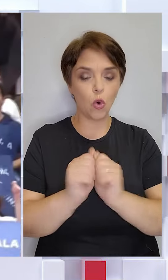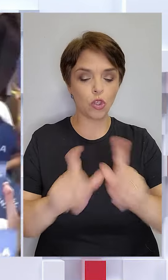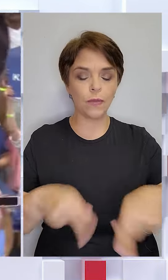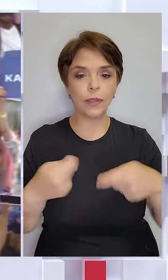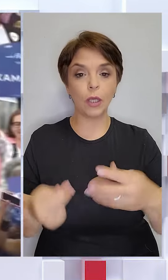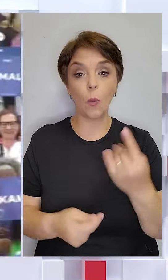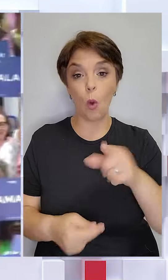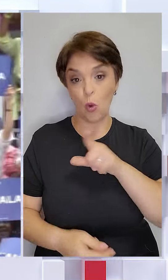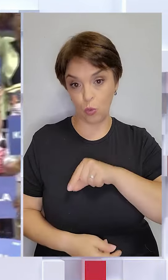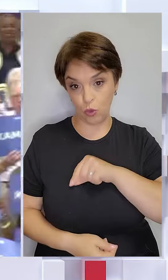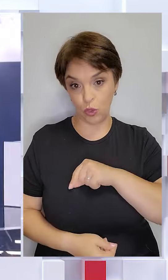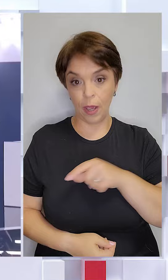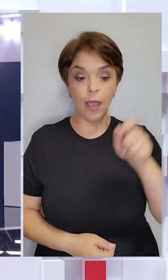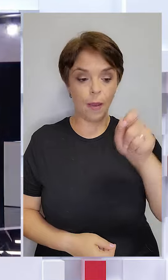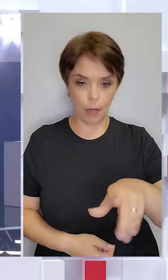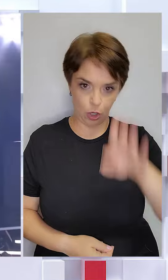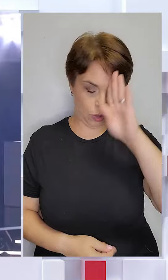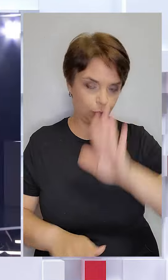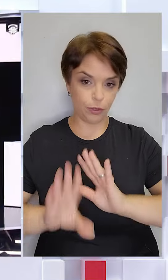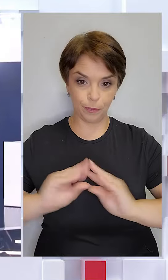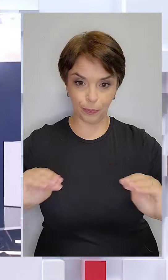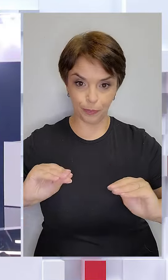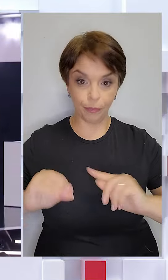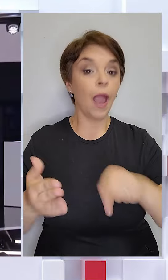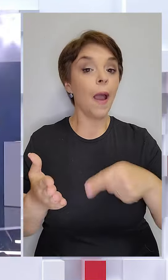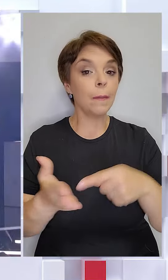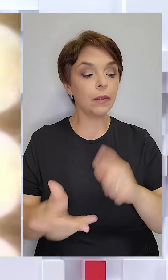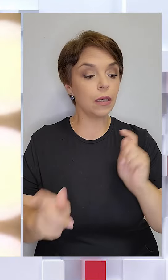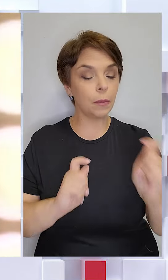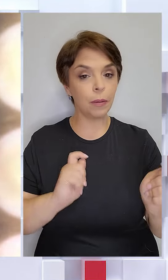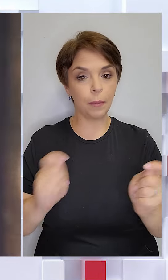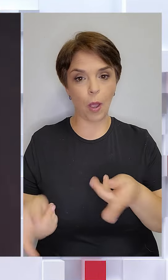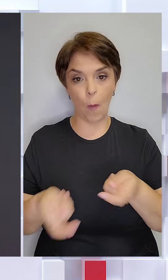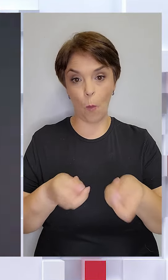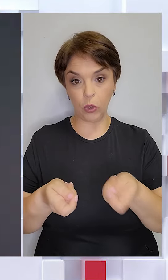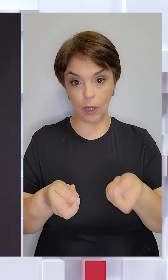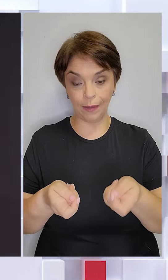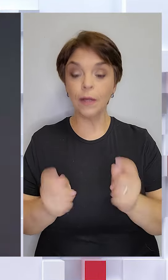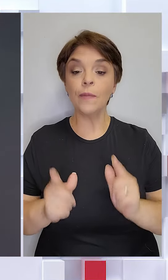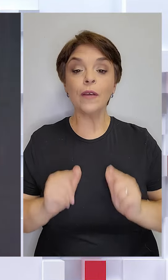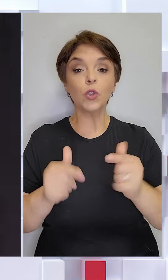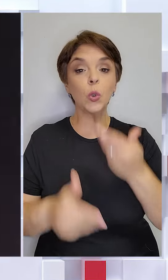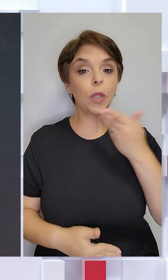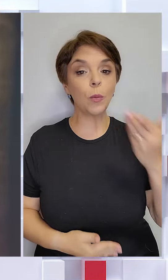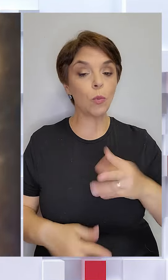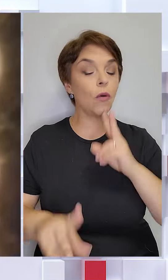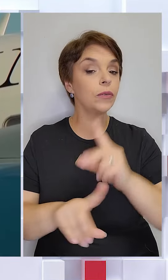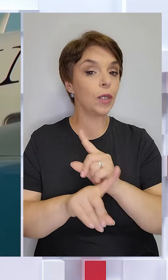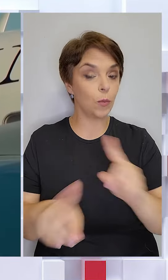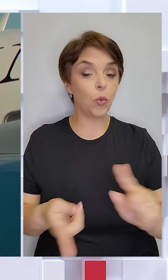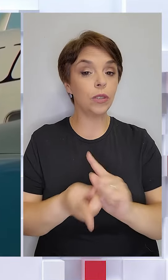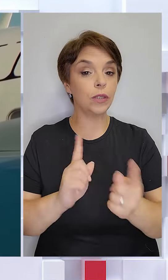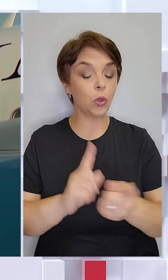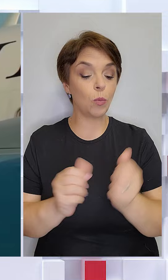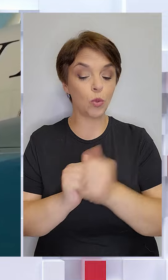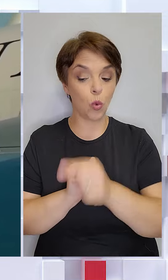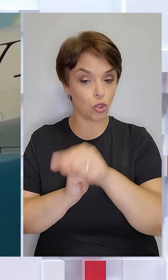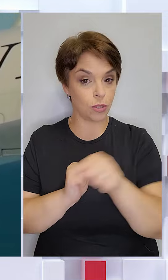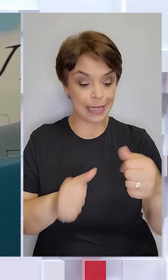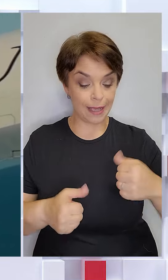видадуть лише по ручці та пляшці води. Питання ставлять модератори. Вступних промов не буде, натомість кожен